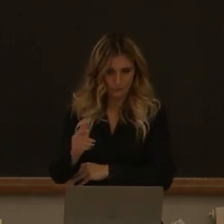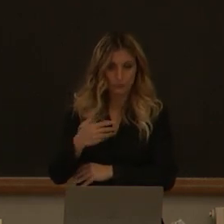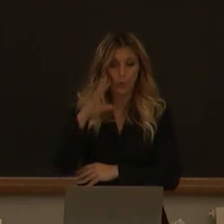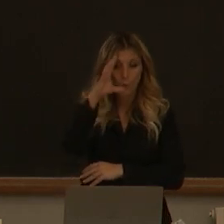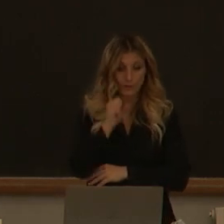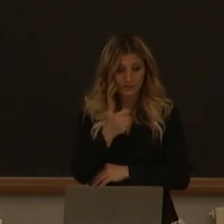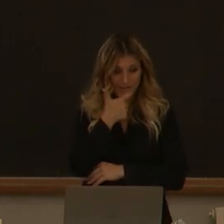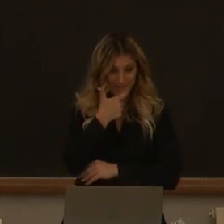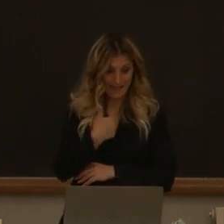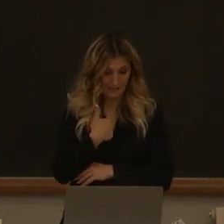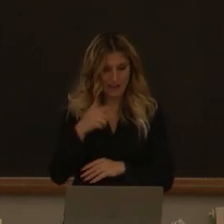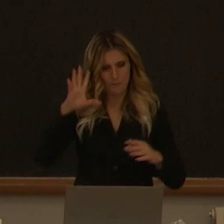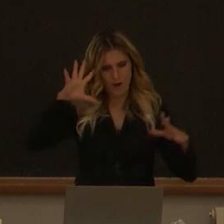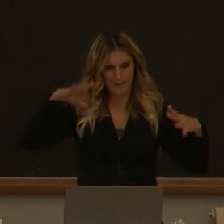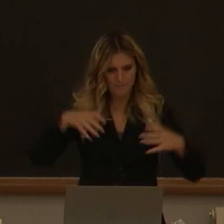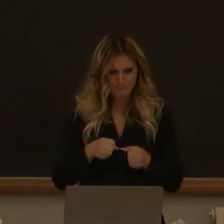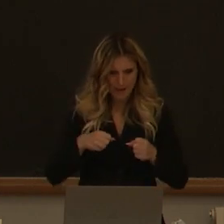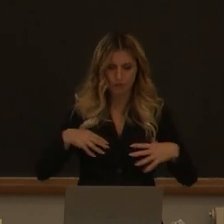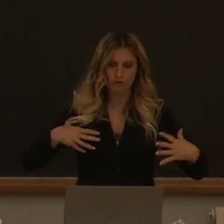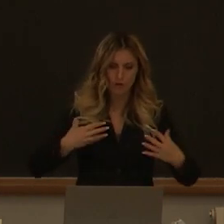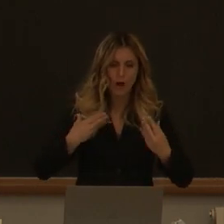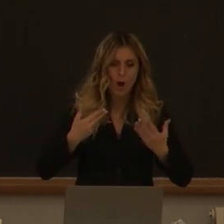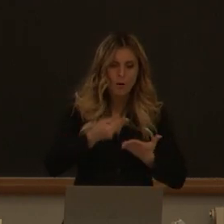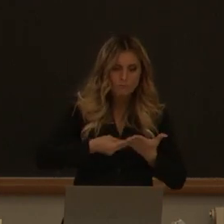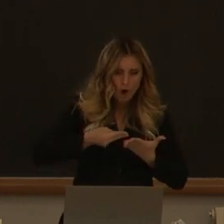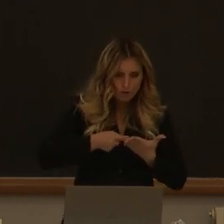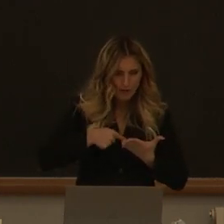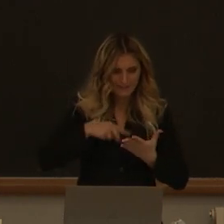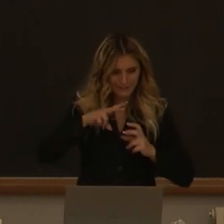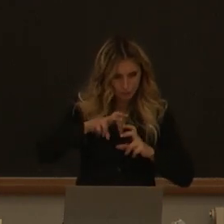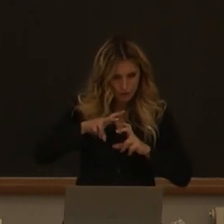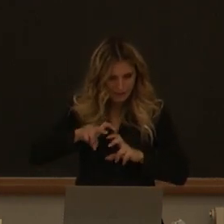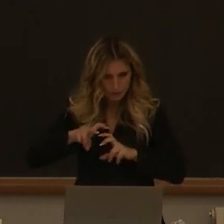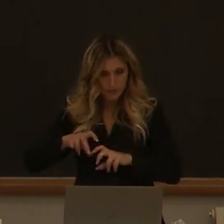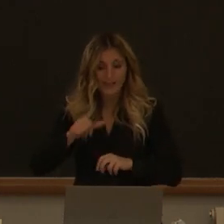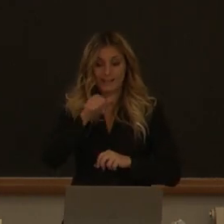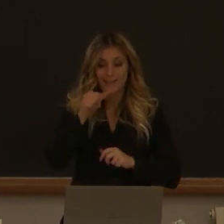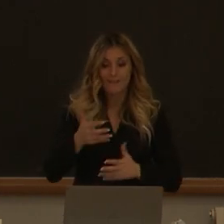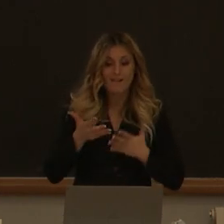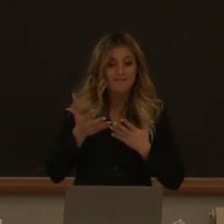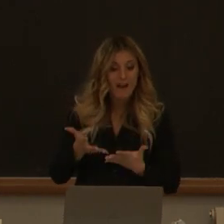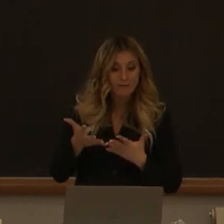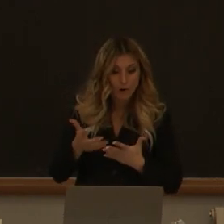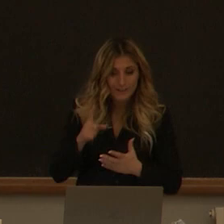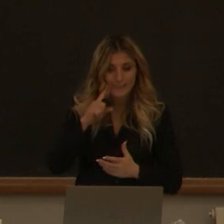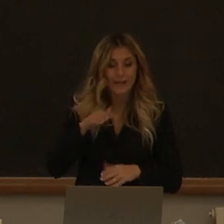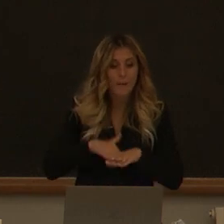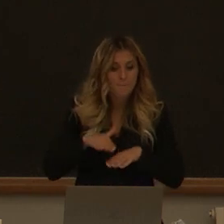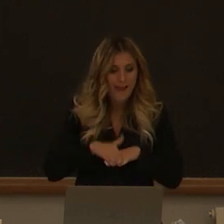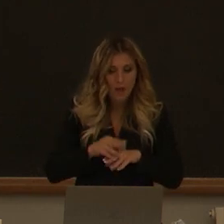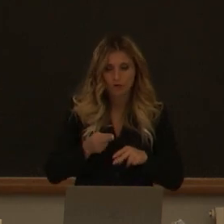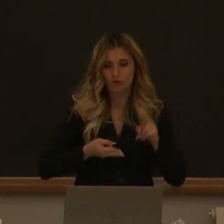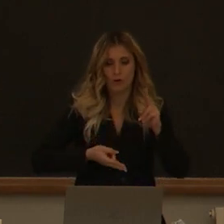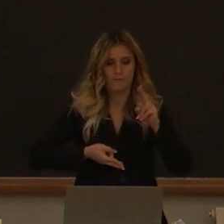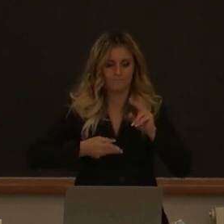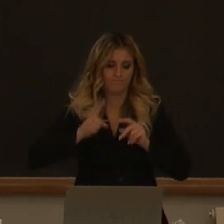di Teramo è impegnata con diversi progetti di ricerca per di fatto favorire metodologie e biotecnologie innovative, per